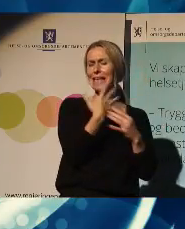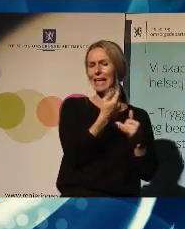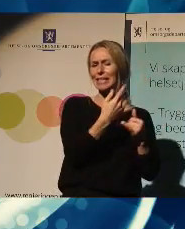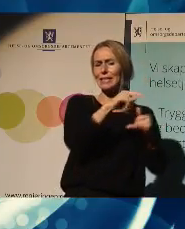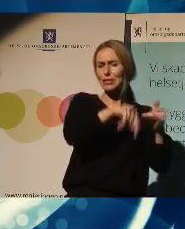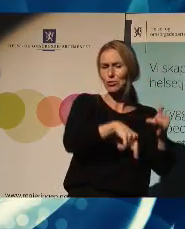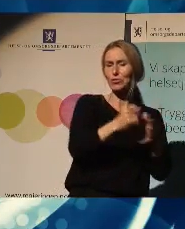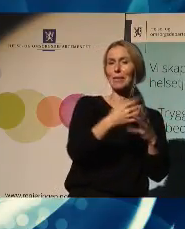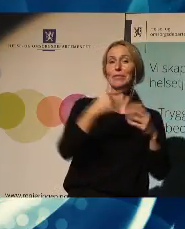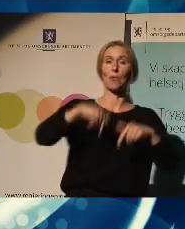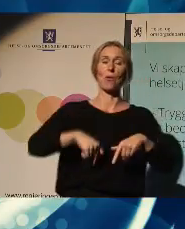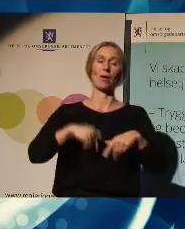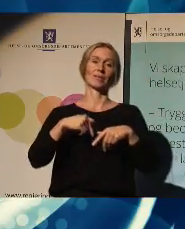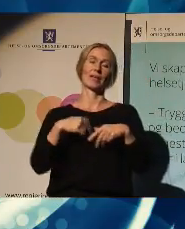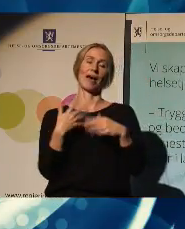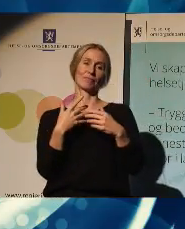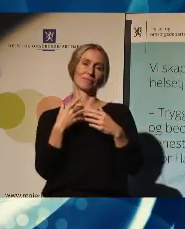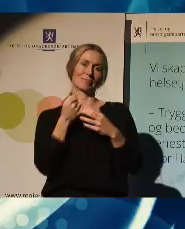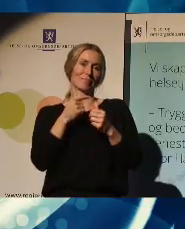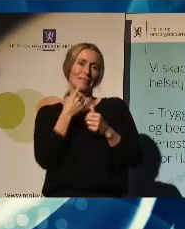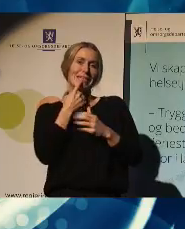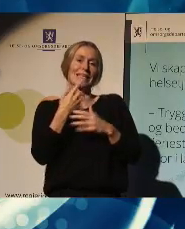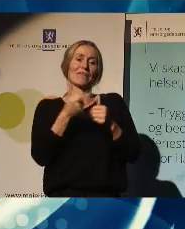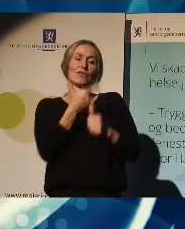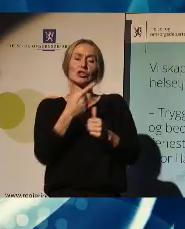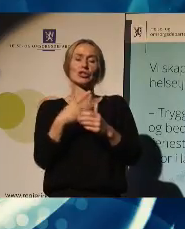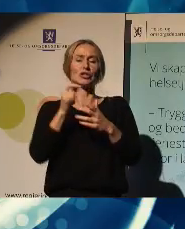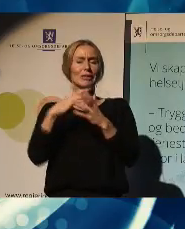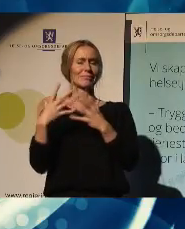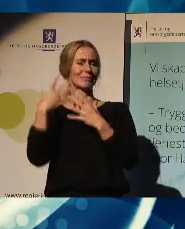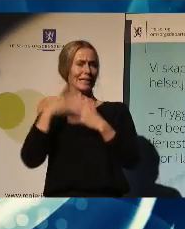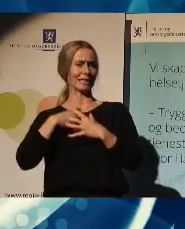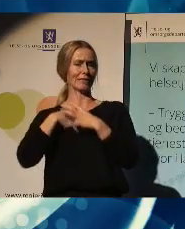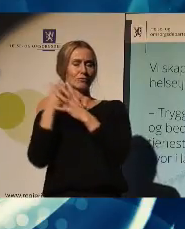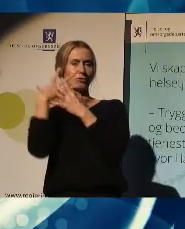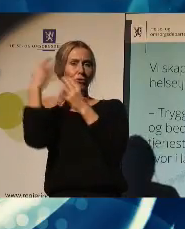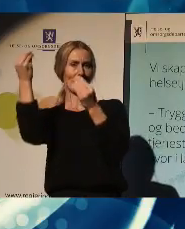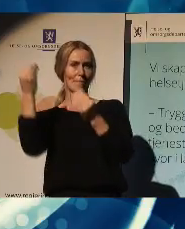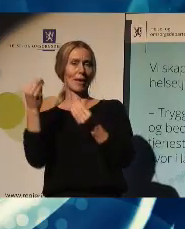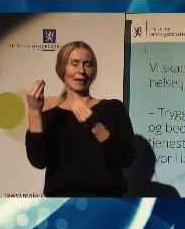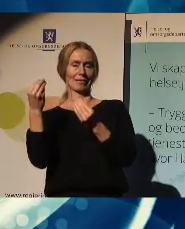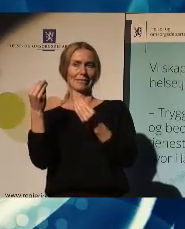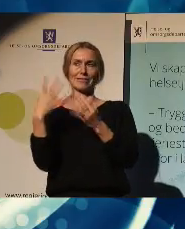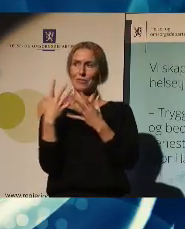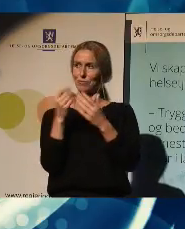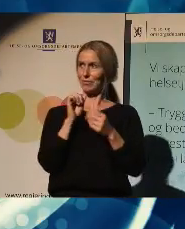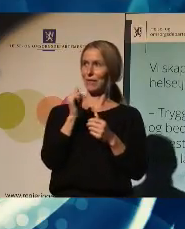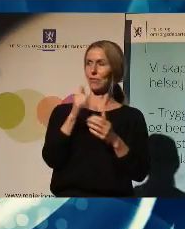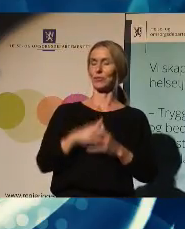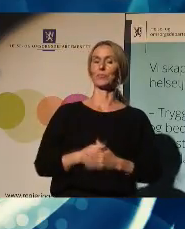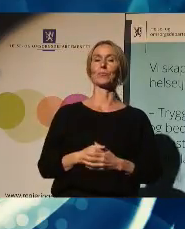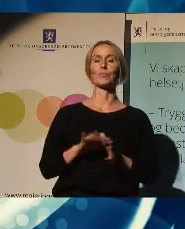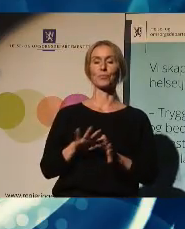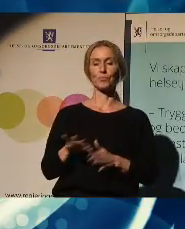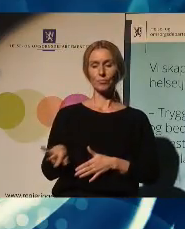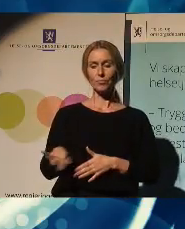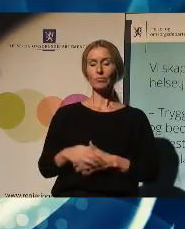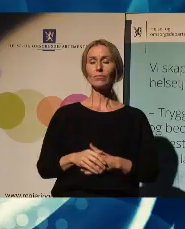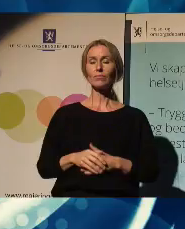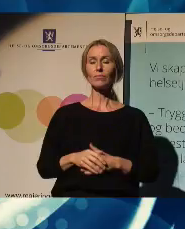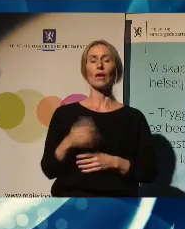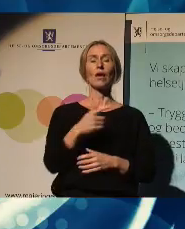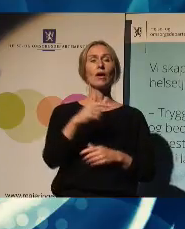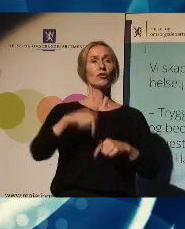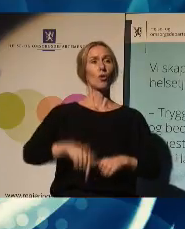først. Fordi dette her sånn som vi egentlig glemmer, så tenker dere, ja, vi skulle gått og sjekket. Vi skal snakke litt om